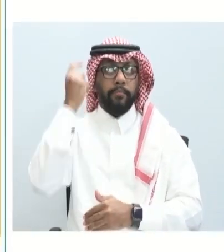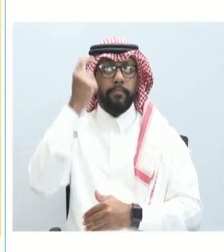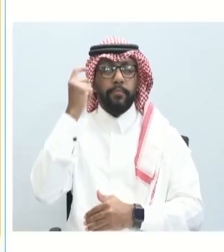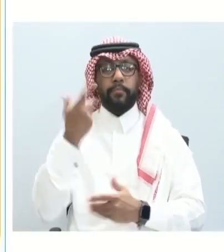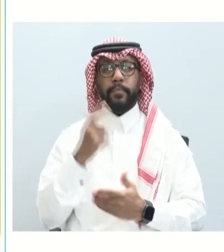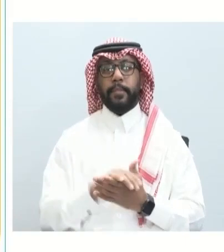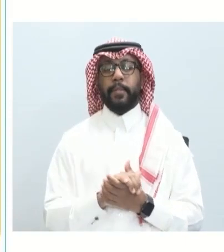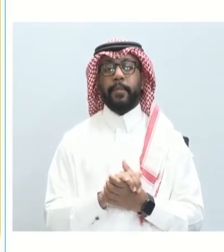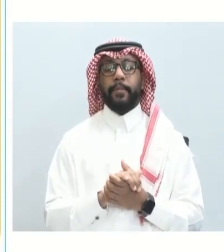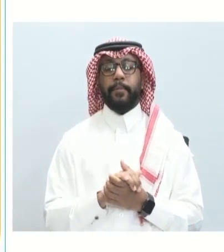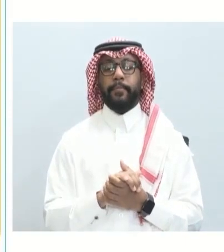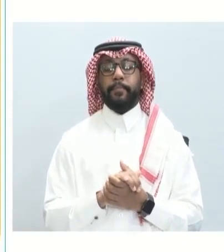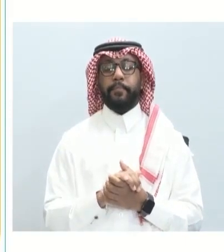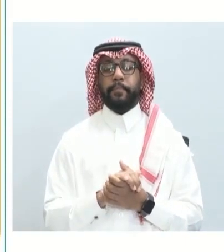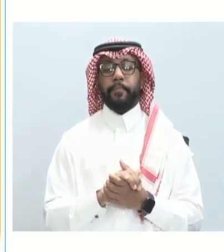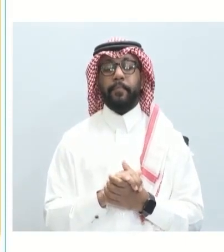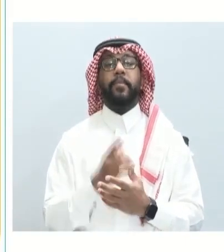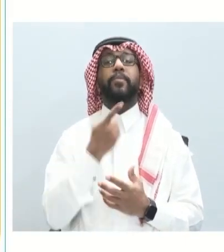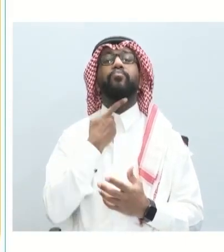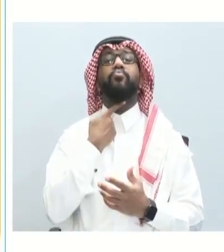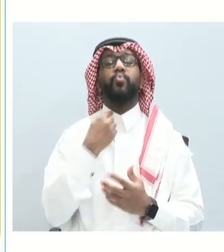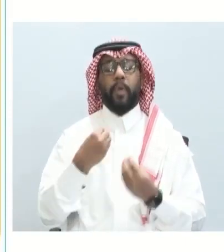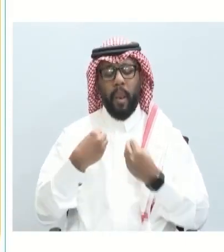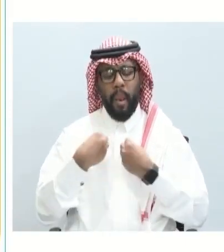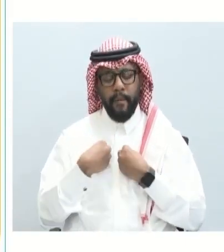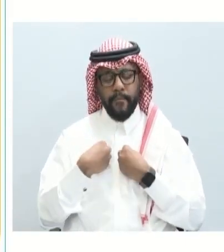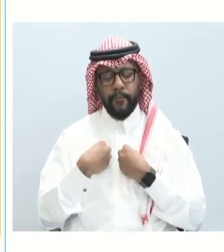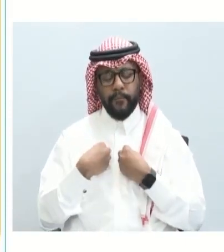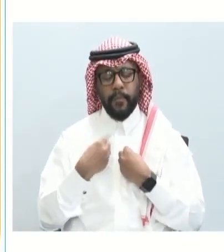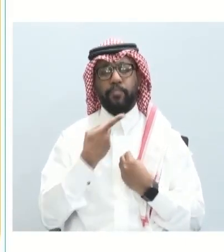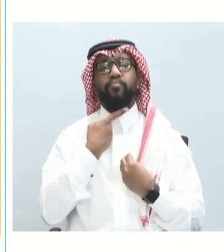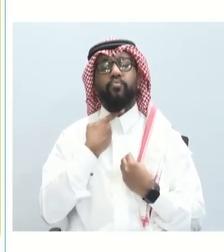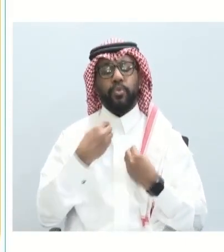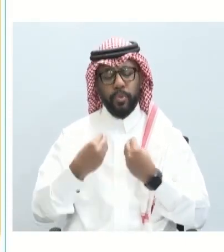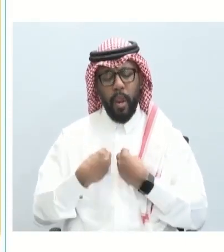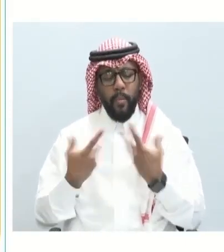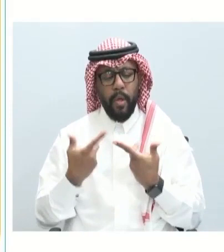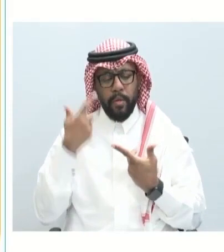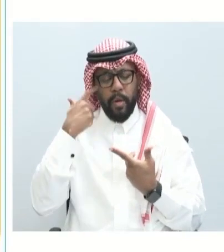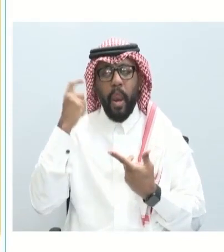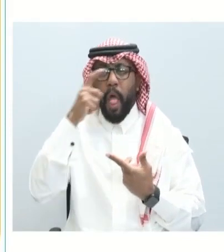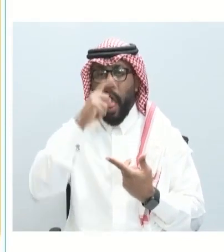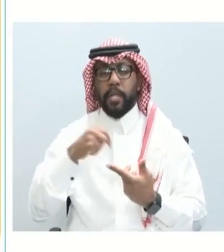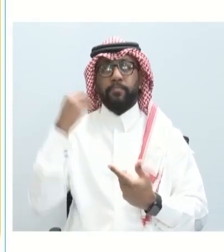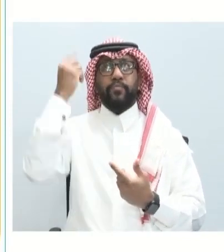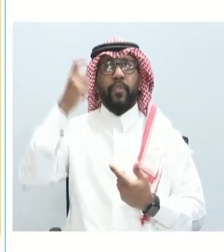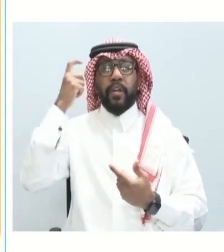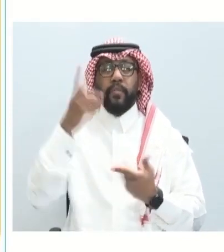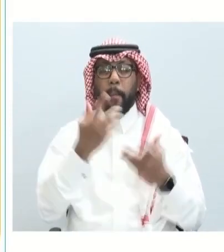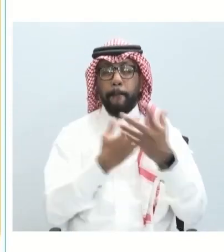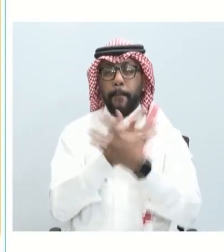احسنتم وجود حاجه الى التفكير او الشعور في في وجود مشكله